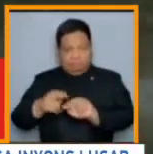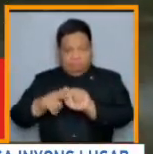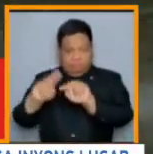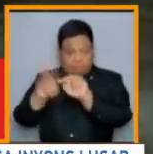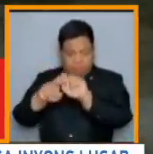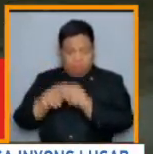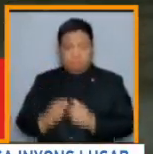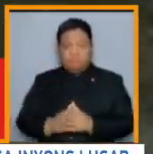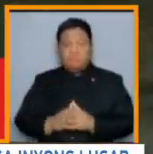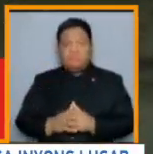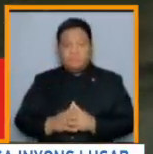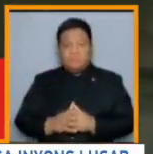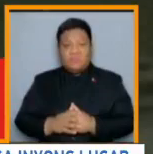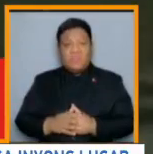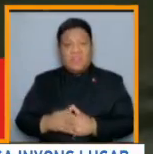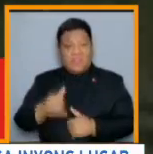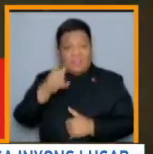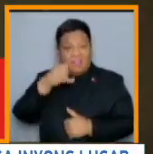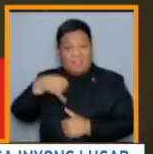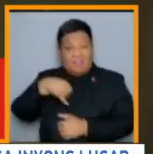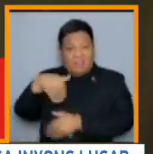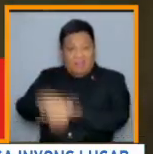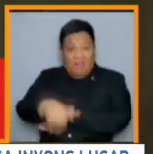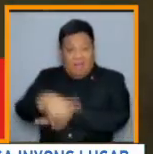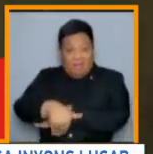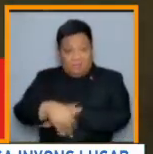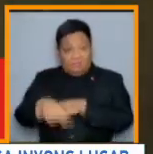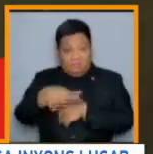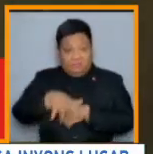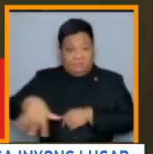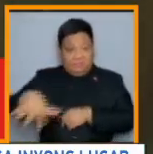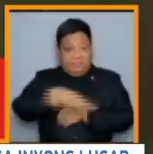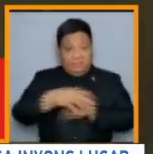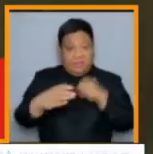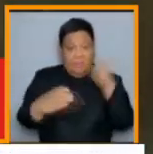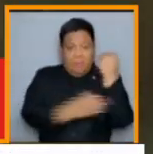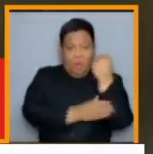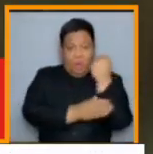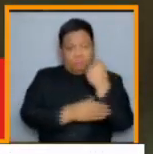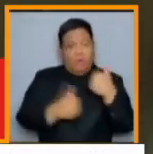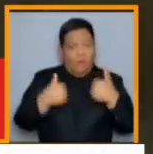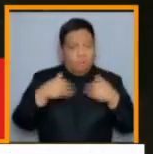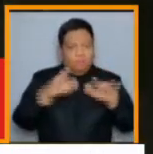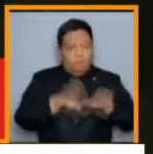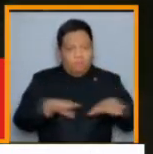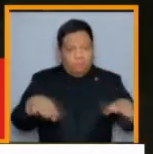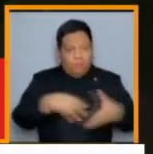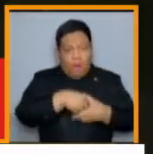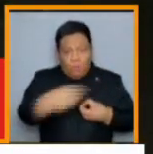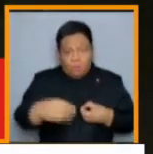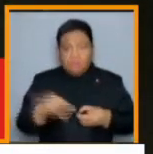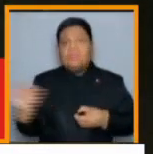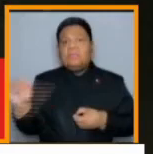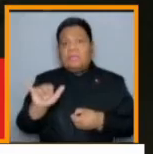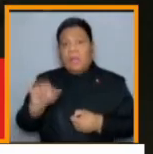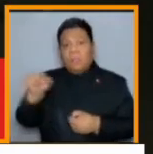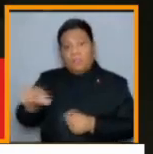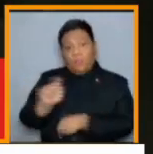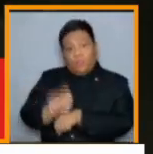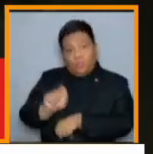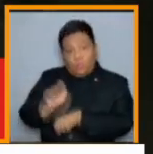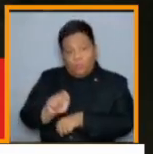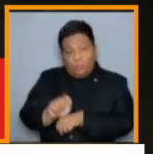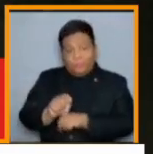kagabi tulad dito sa Sampaloc. Mayroon din sa Kapulong Street sa Tondo. Ganito naman sa court na sakop